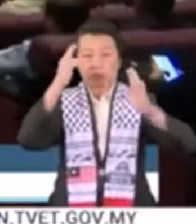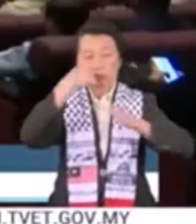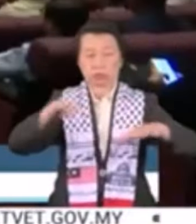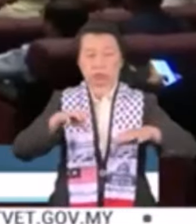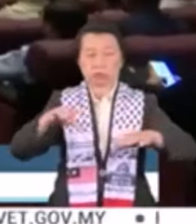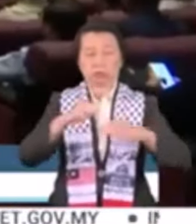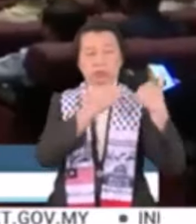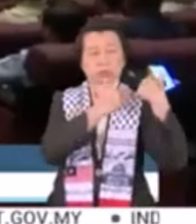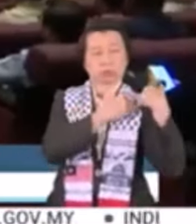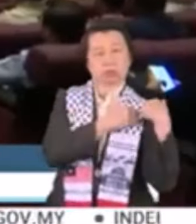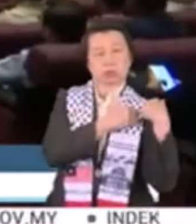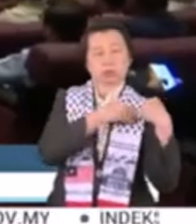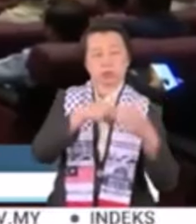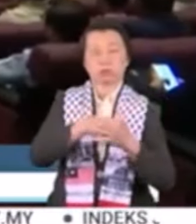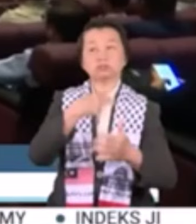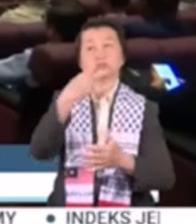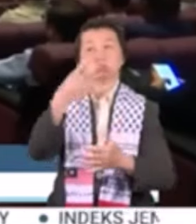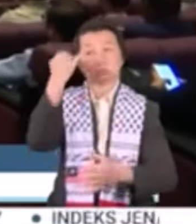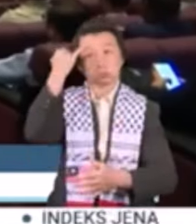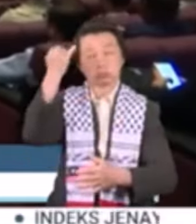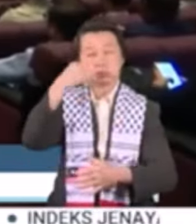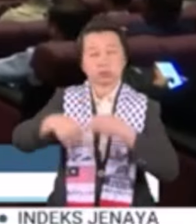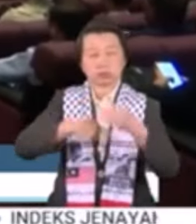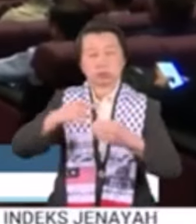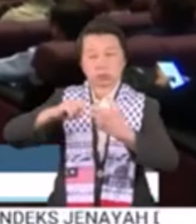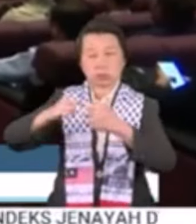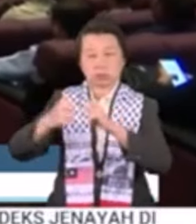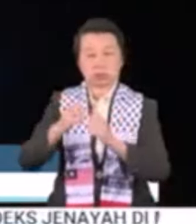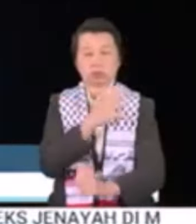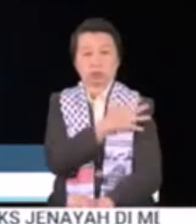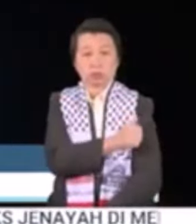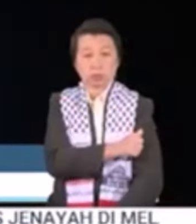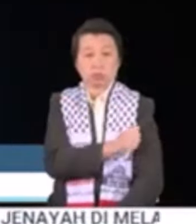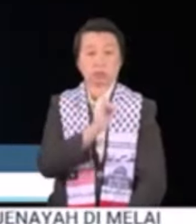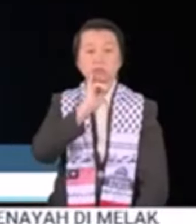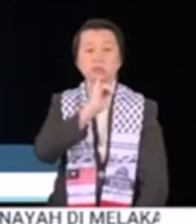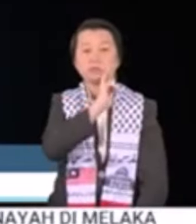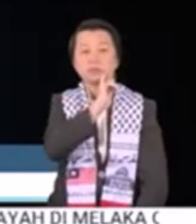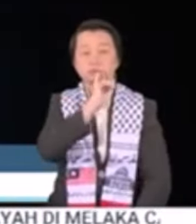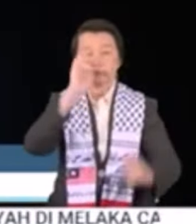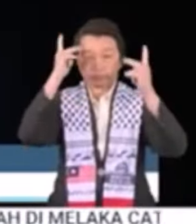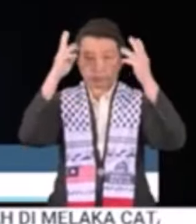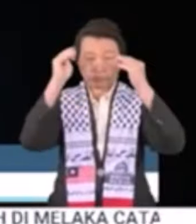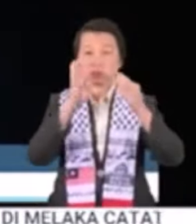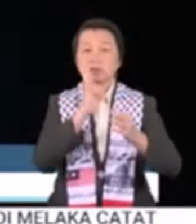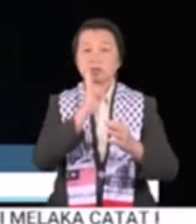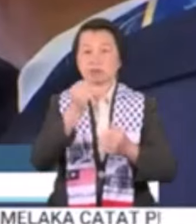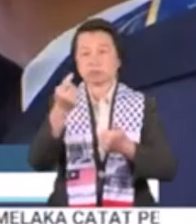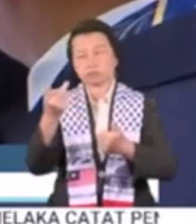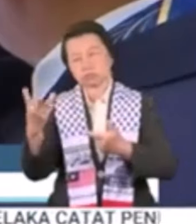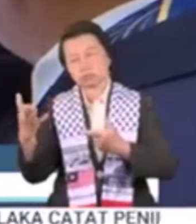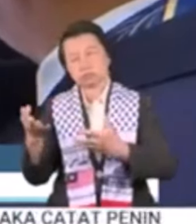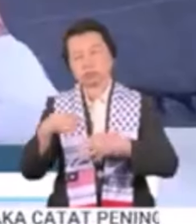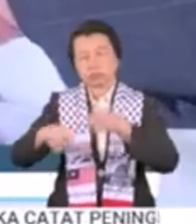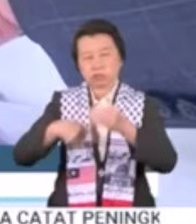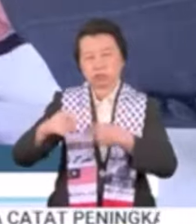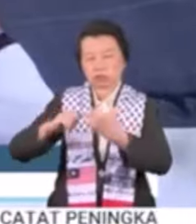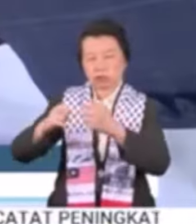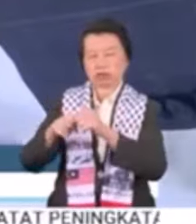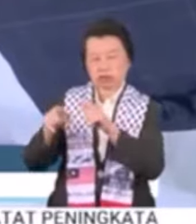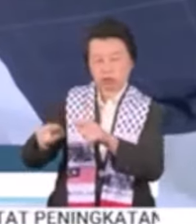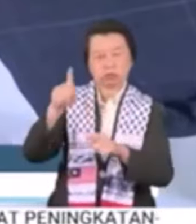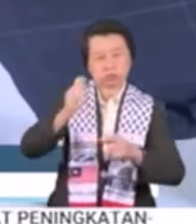laksana tanggungjawab dalam suarakan pandangan berhubung krisis Palestin-Israel. Perdana Menteri Bangan pun berkata beberapa perkembangan berkaitan krisis itu